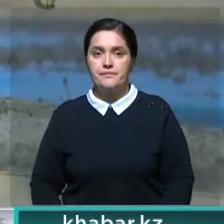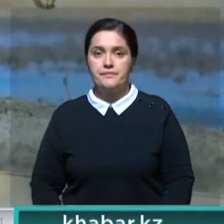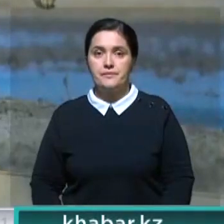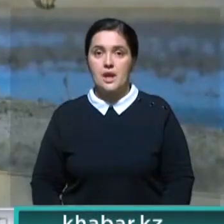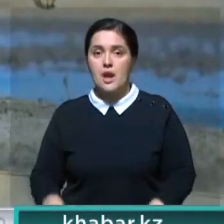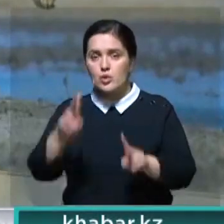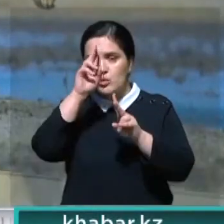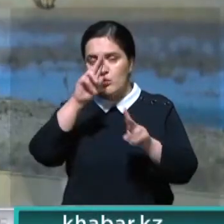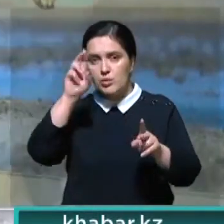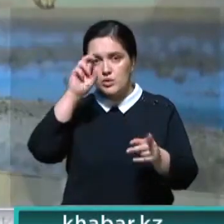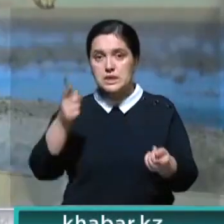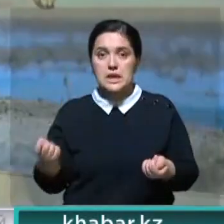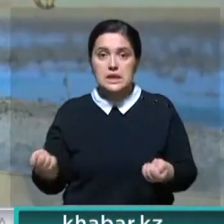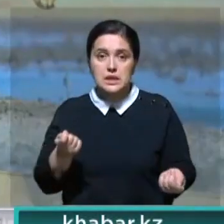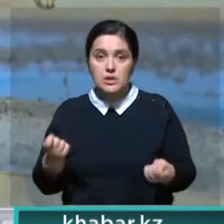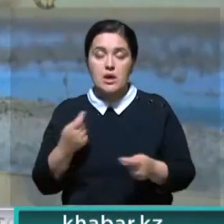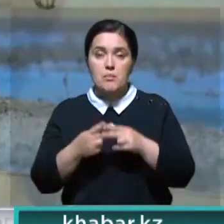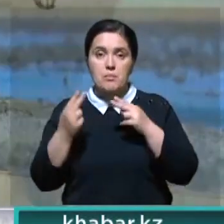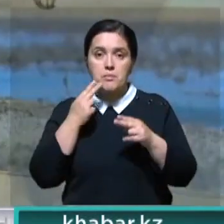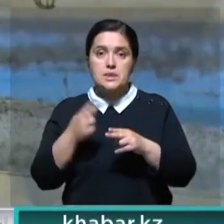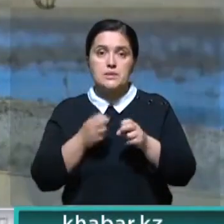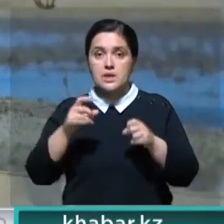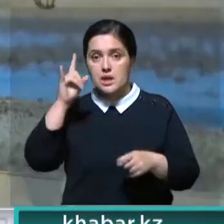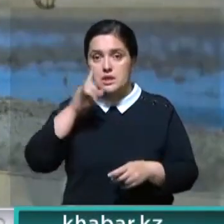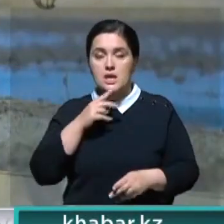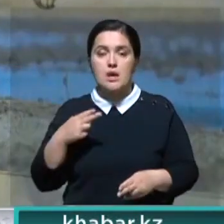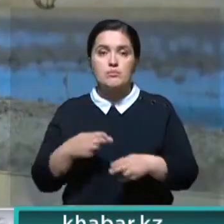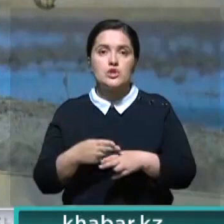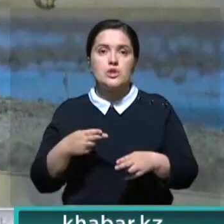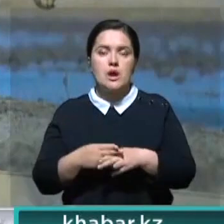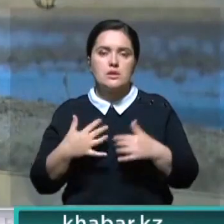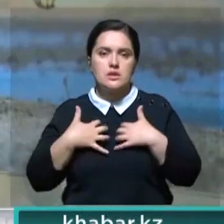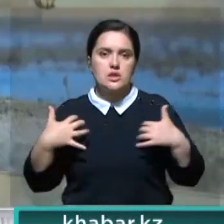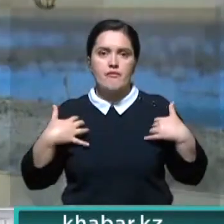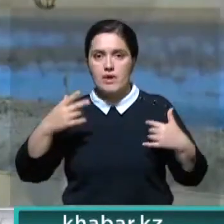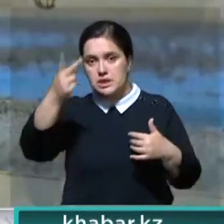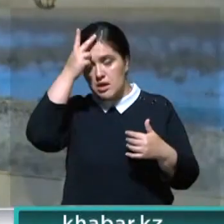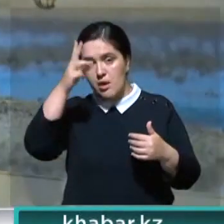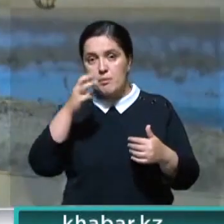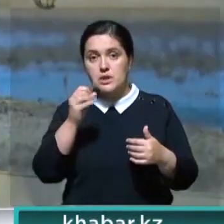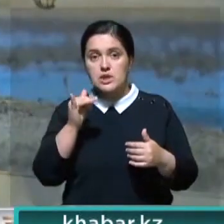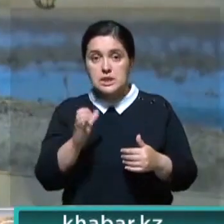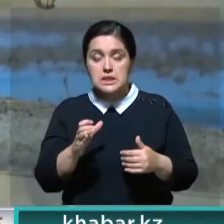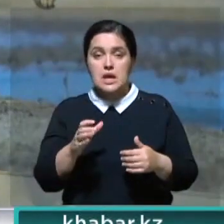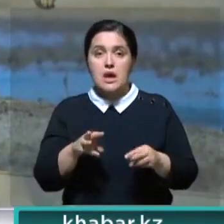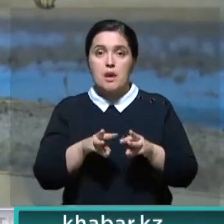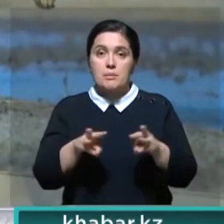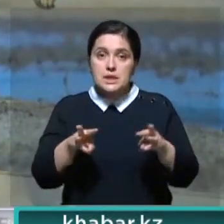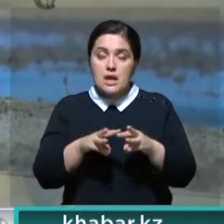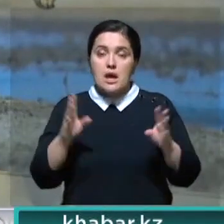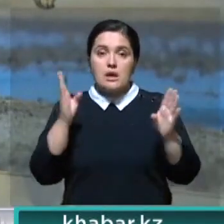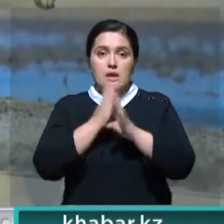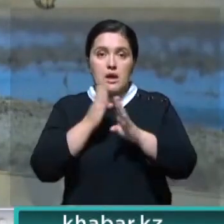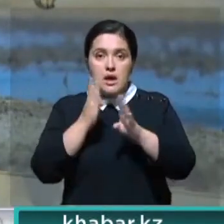Помимо неумелого госрегулирования, формированию продовольственной безопасности в Казахстане мешают сайгаки. Сегодня в Мажилисе министр экологии